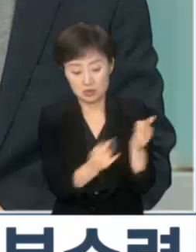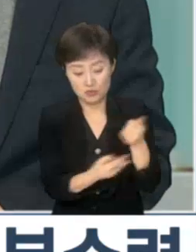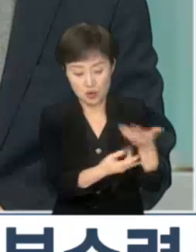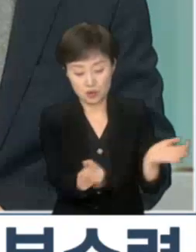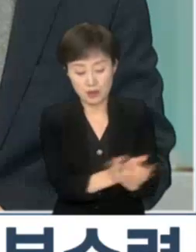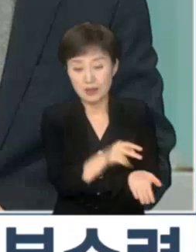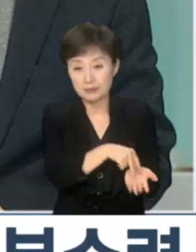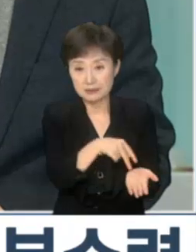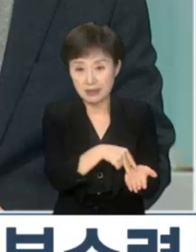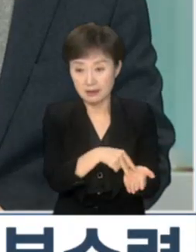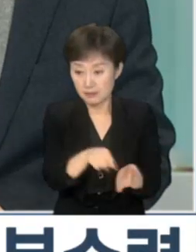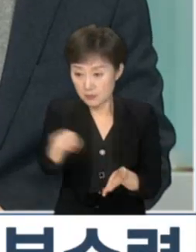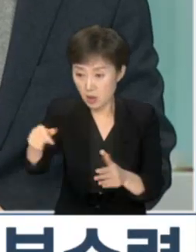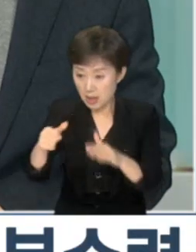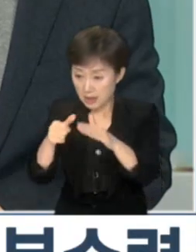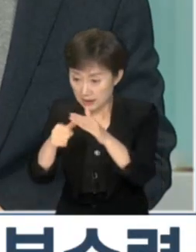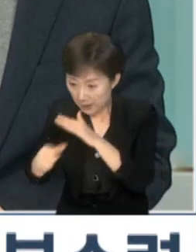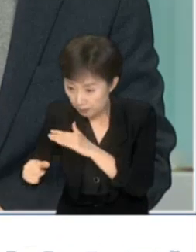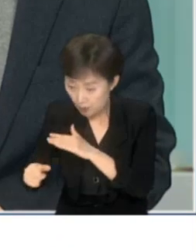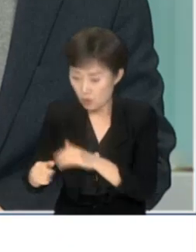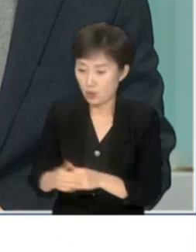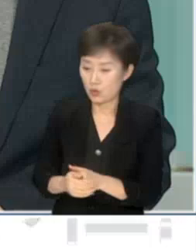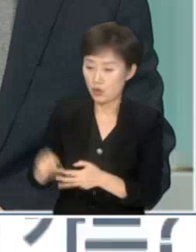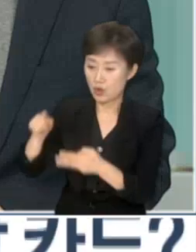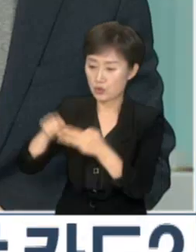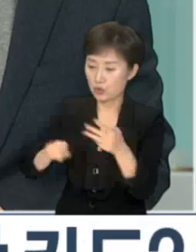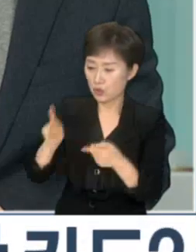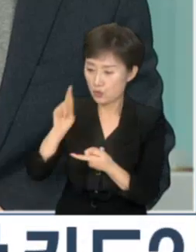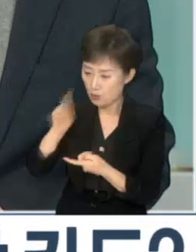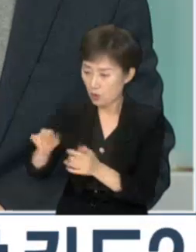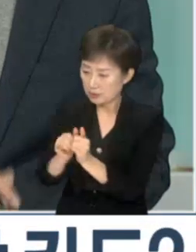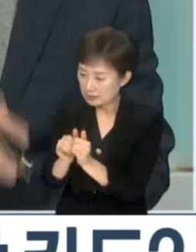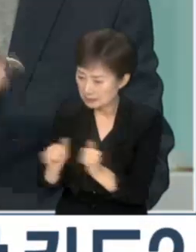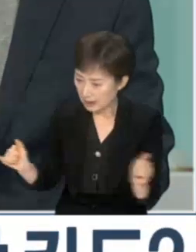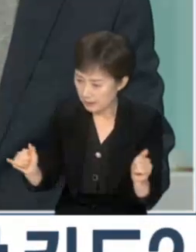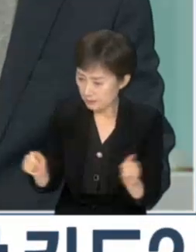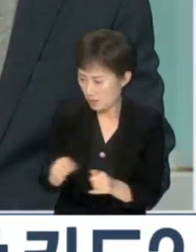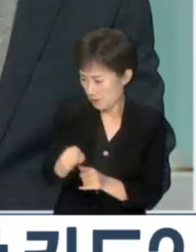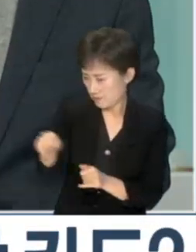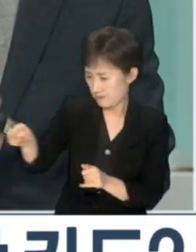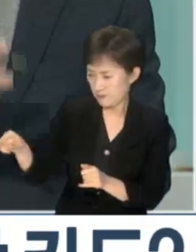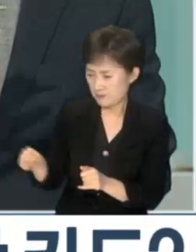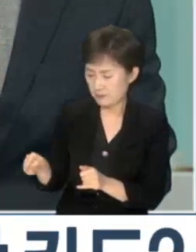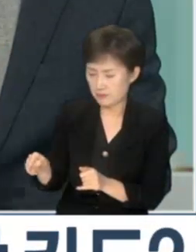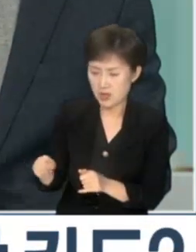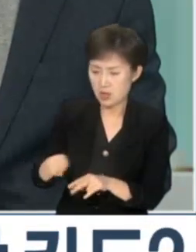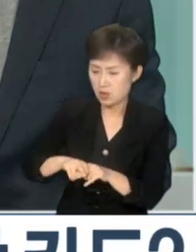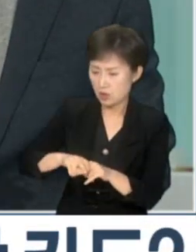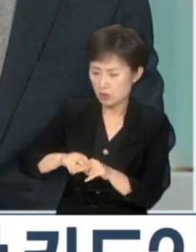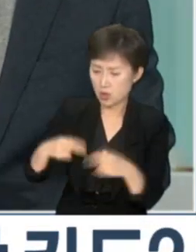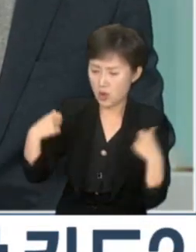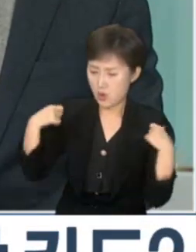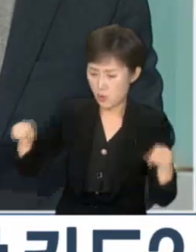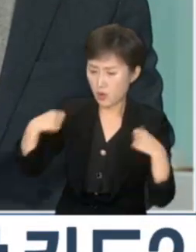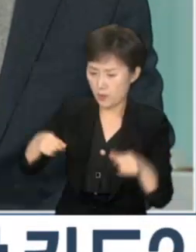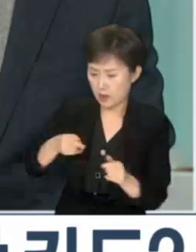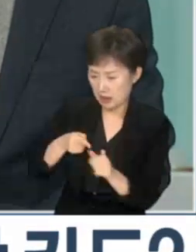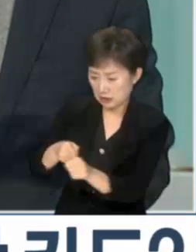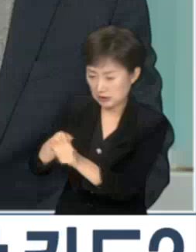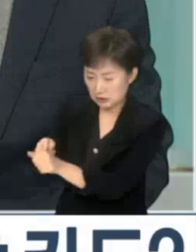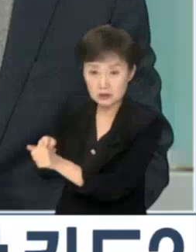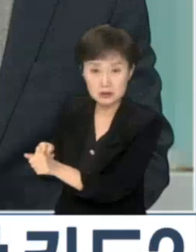지도부라든지 중진이라든지 또는 윤핵관들의 불출마 또는 험지출마 이런 것들을 강하게 요구를 했잖아요. 그런데